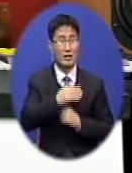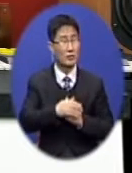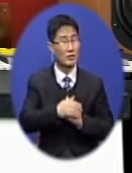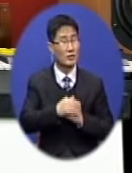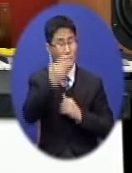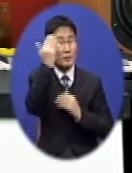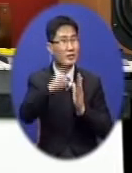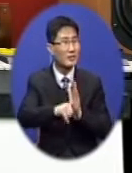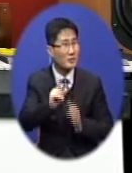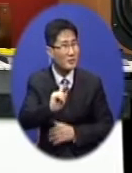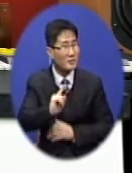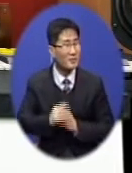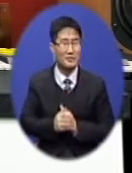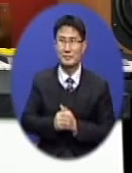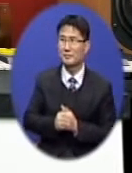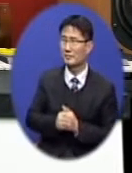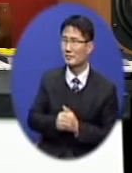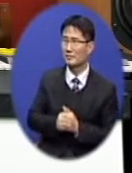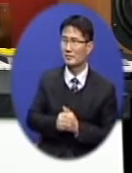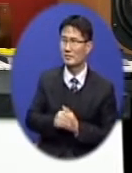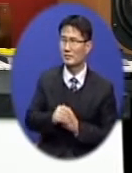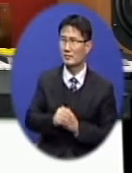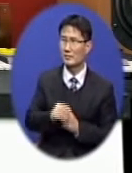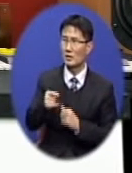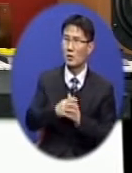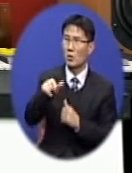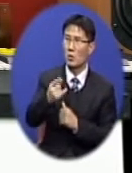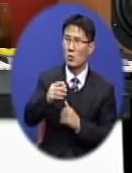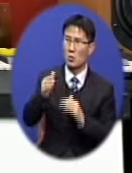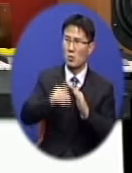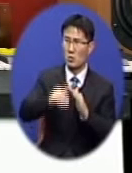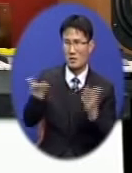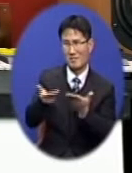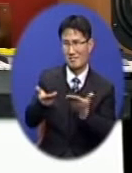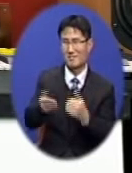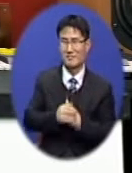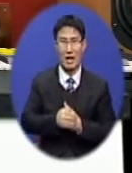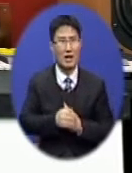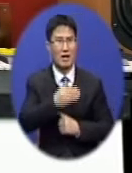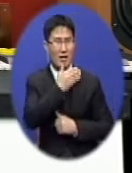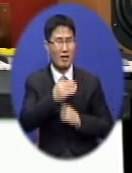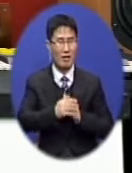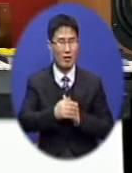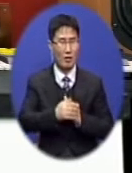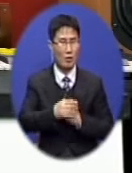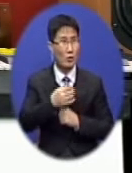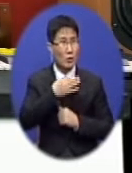소시적인 어떤 일 하셨어요? 예. 아, 전에는 그냥 공직에서 좀 했습니다. 네. 아, 예. 목소리를